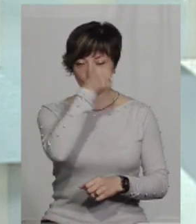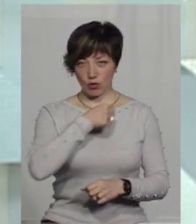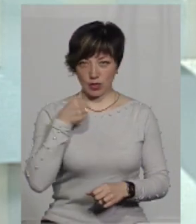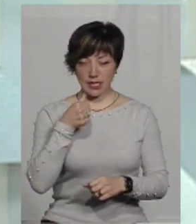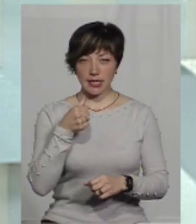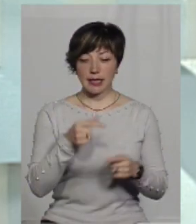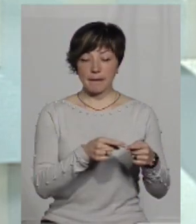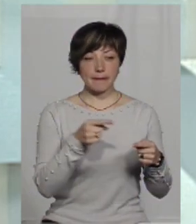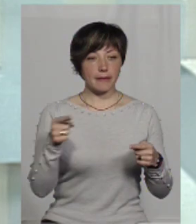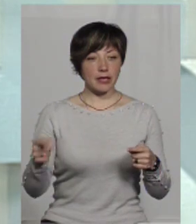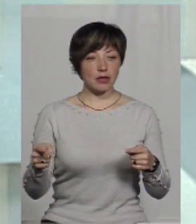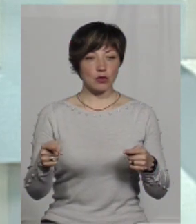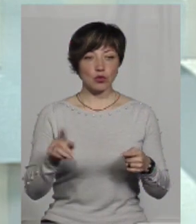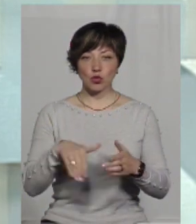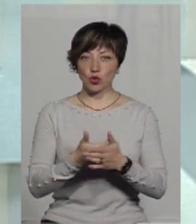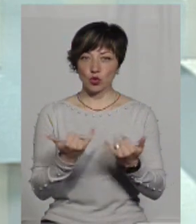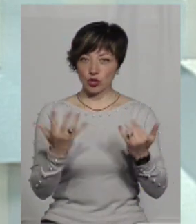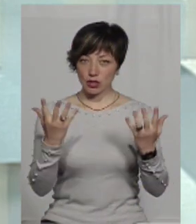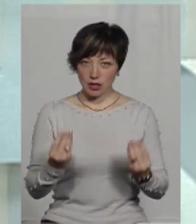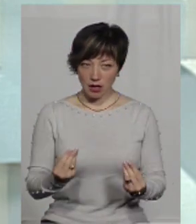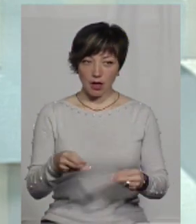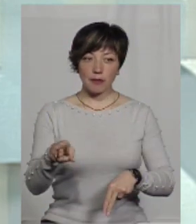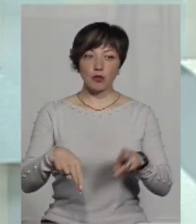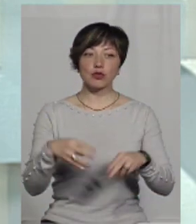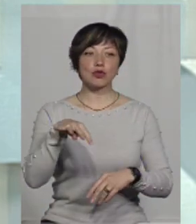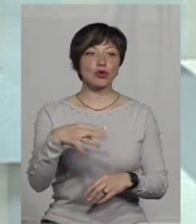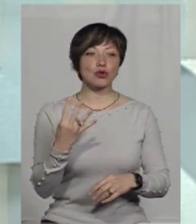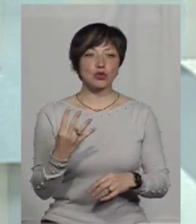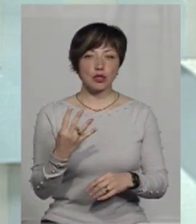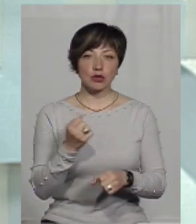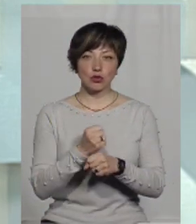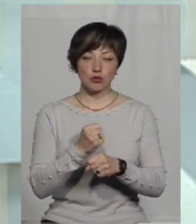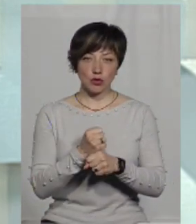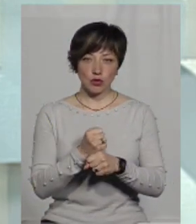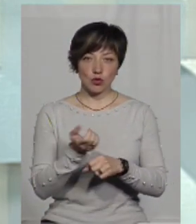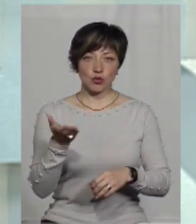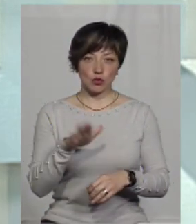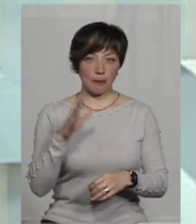році. За цей період до сьогоднішнього дня прооперовано 44 імпланта зроблено.